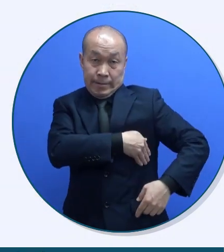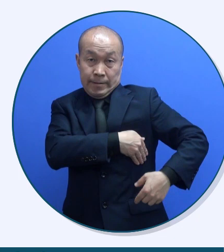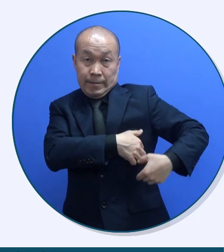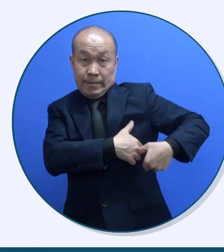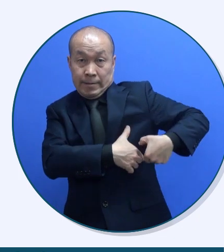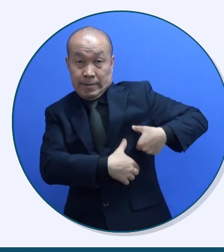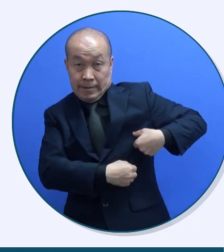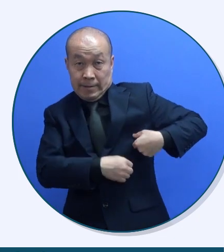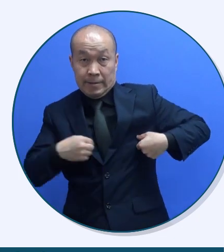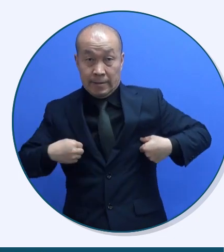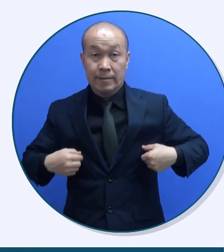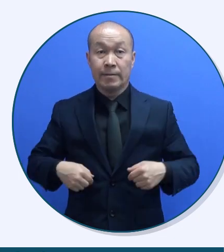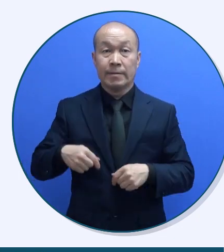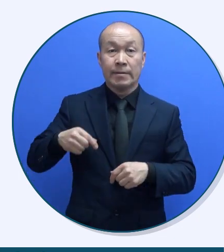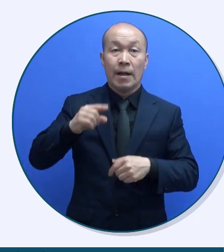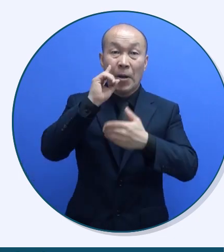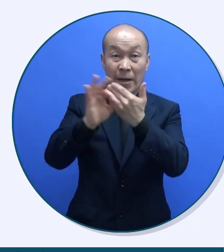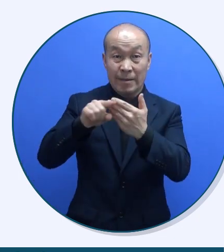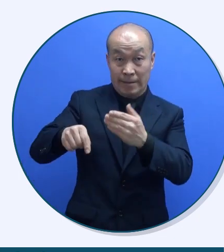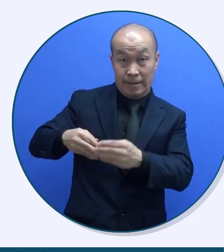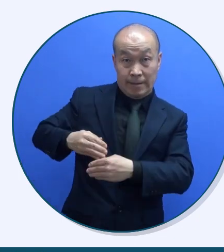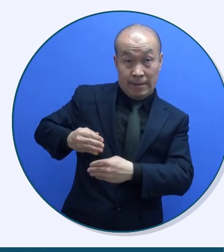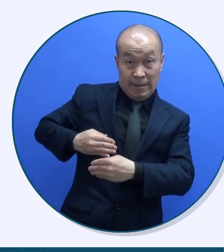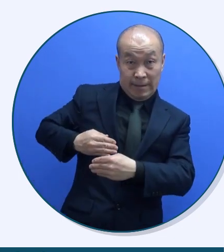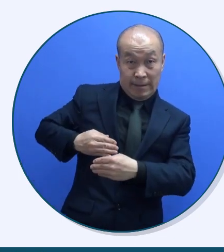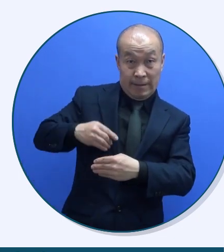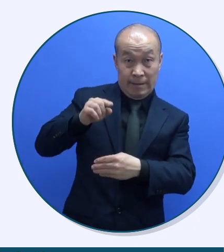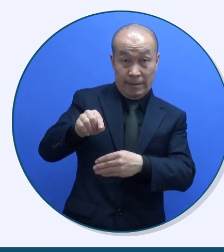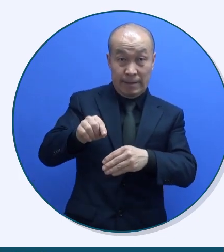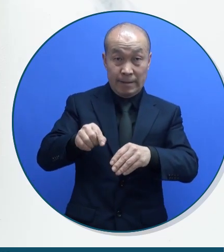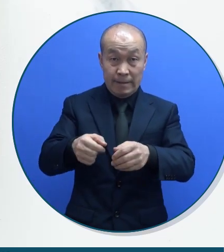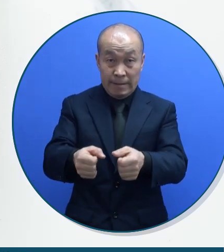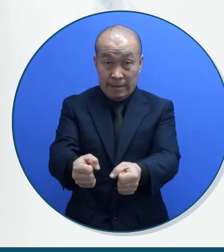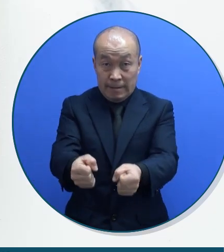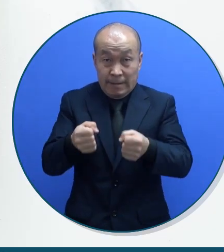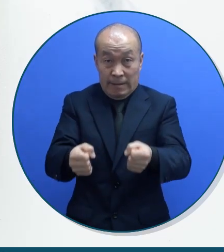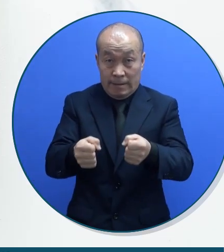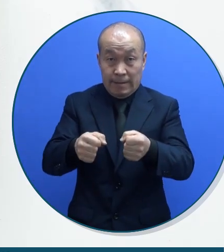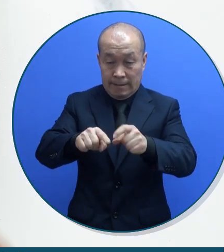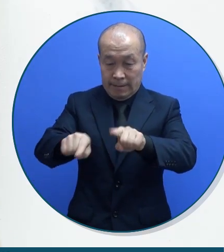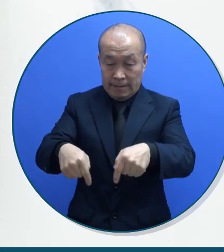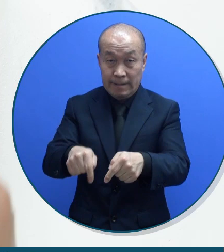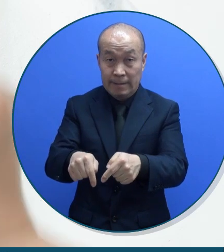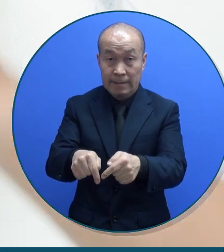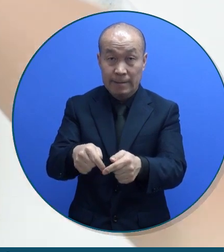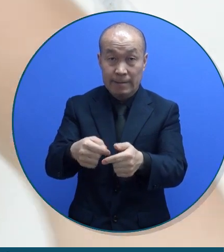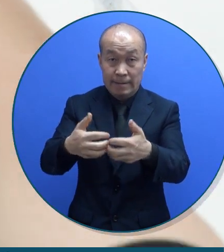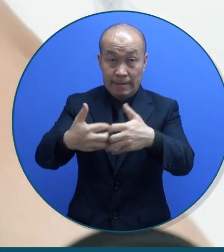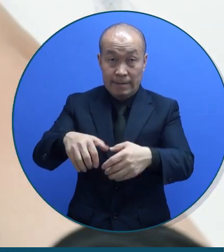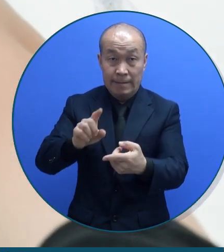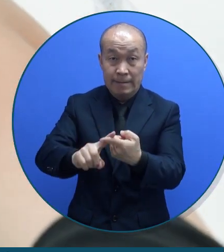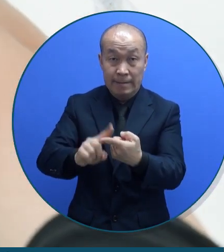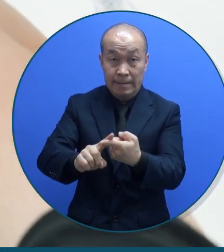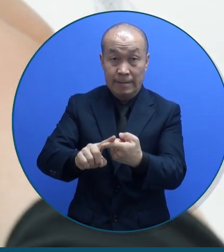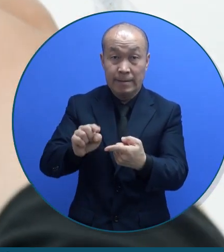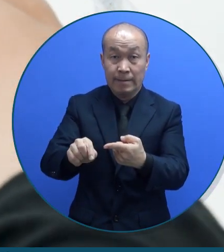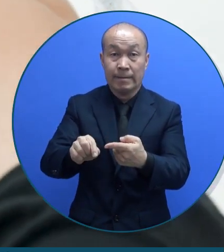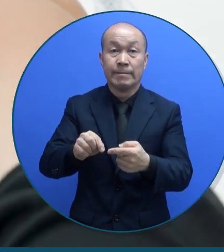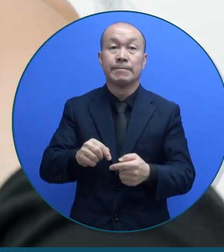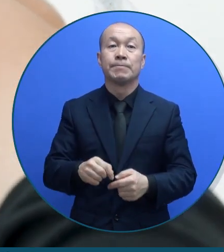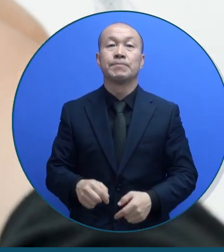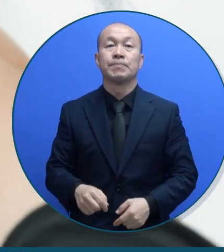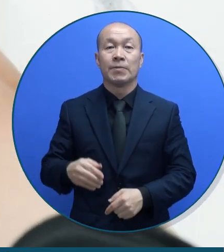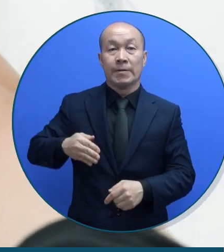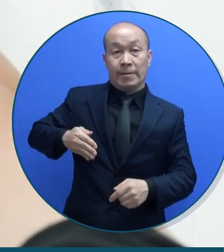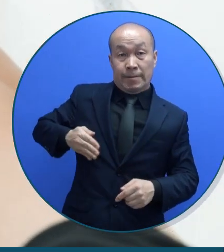만약 패드가 자동심장 충격기와 연결되지 않은 모델이라면 패드 끝에 있는 커넥터를 자동심장 충격기에